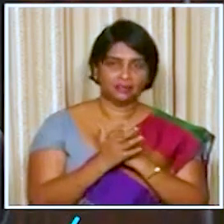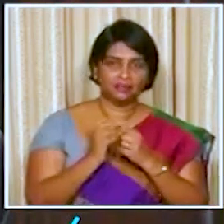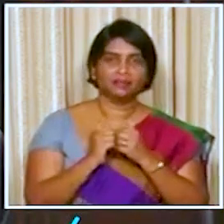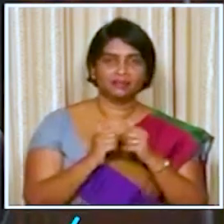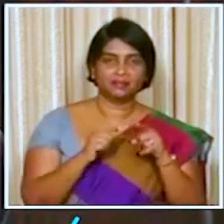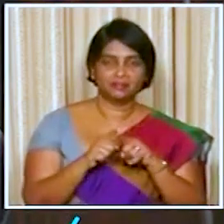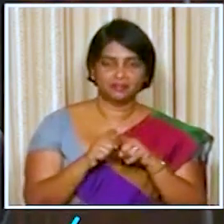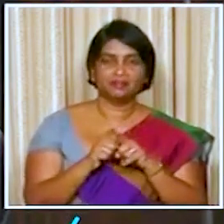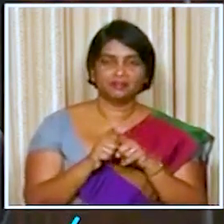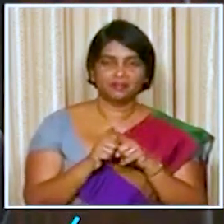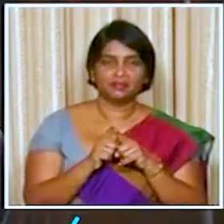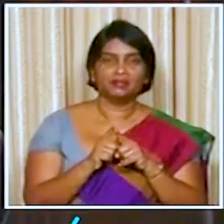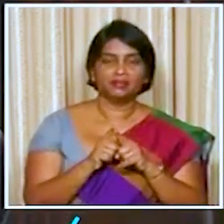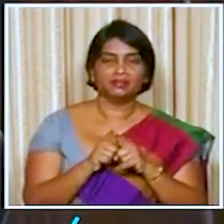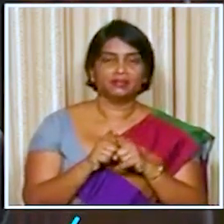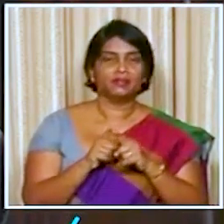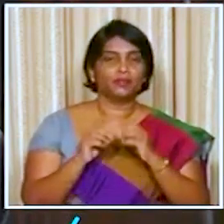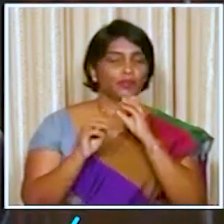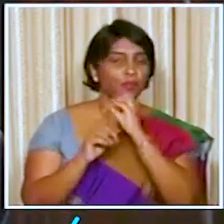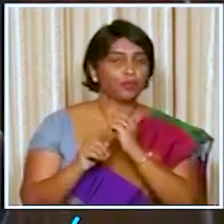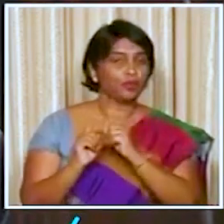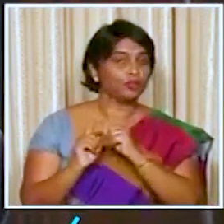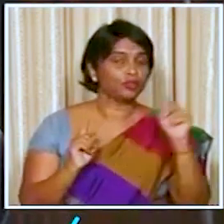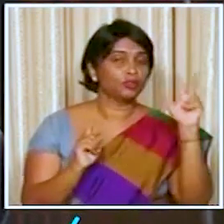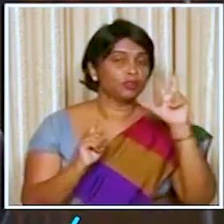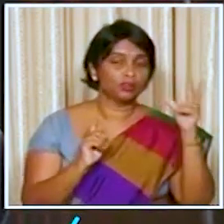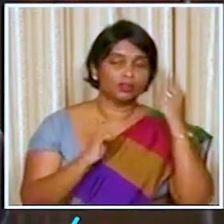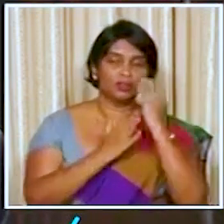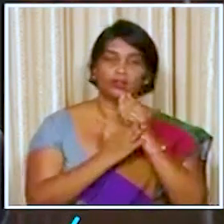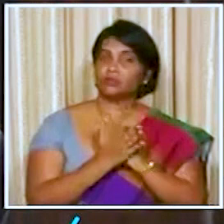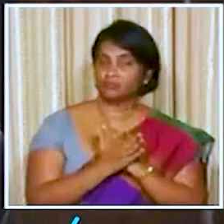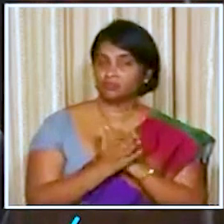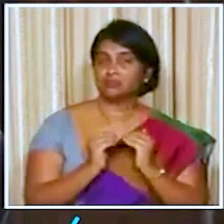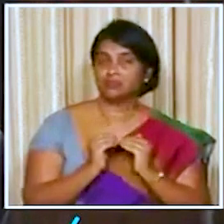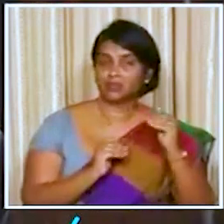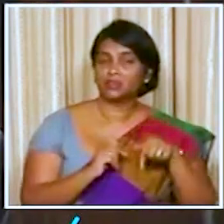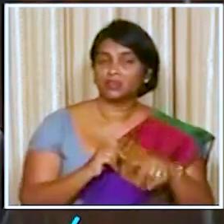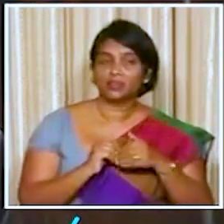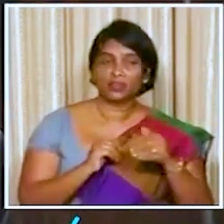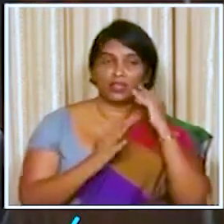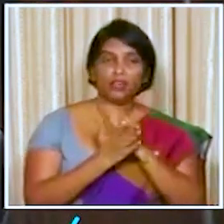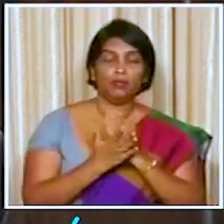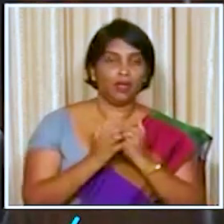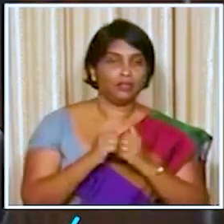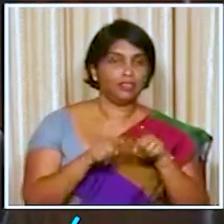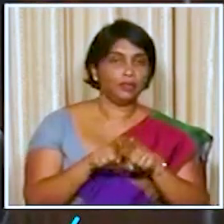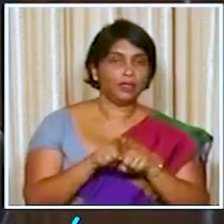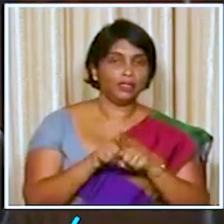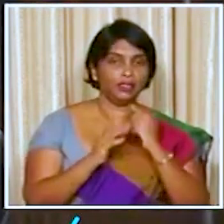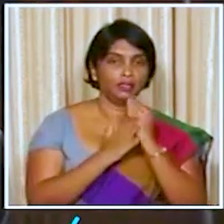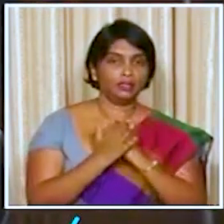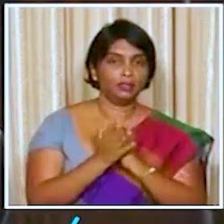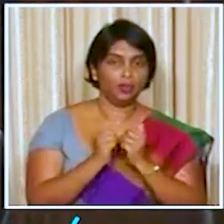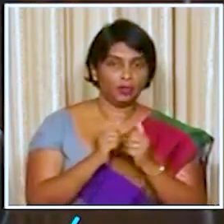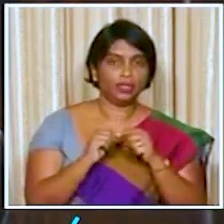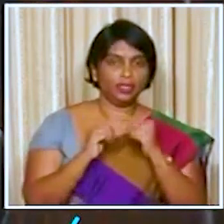ඒත් බිඳුවේ සිට 18 දක්වා. ඒ කියන්නේ මෙතෙක් අය වෙච්ච මුදලට අමතරව